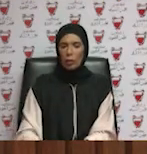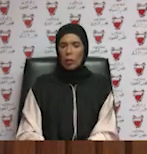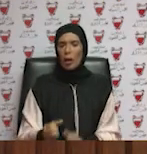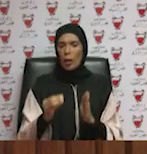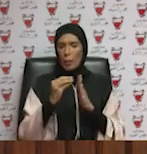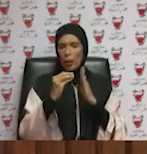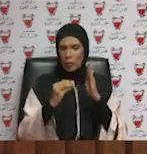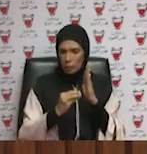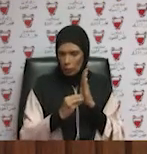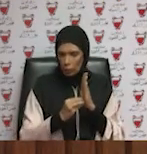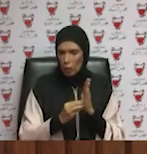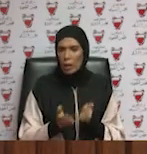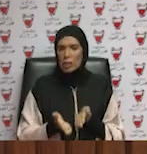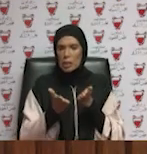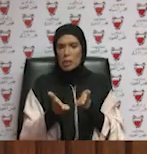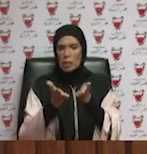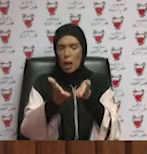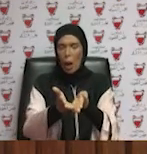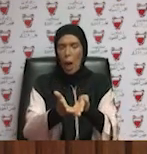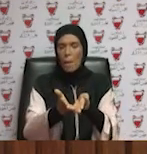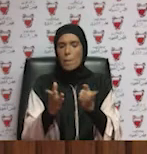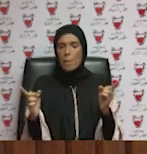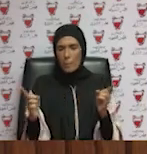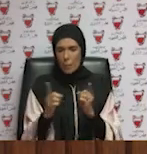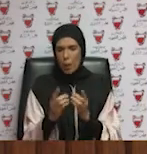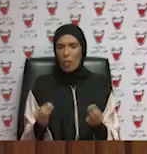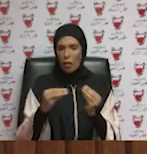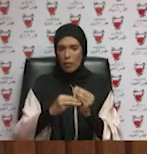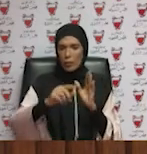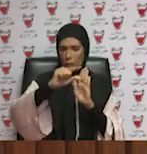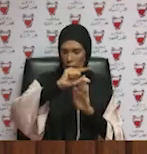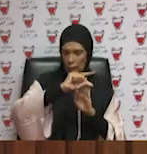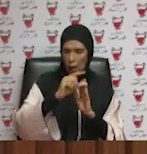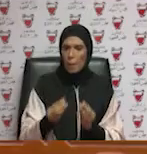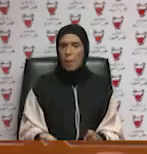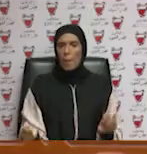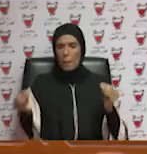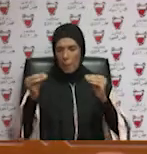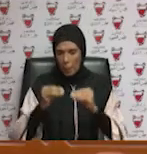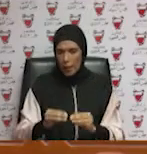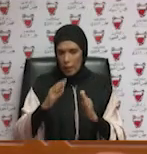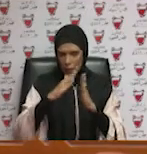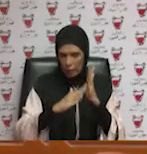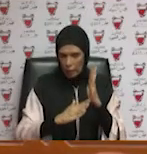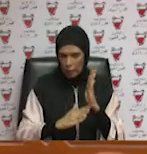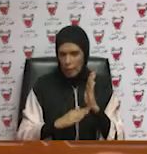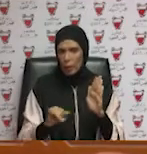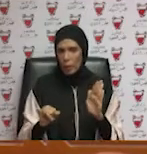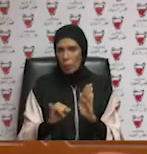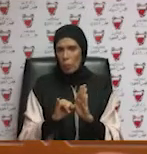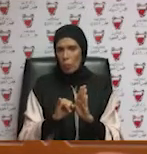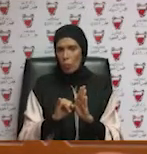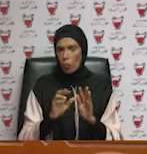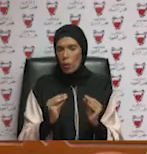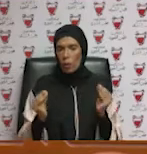التسجيل والسلامة الخاصة بالسفن الصغيرة أضفناها في الديباجة، وأضفنا أيضا لنص المادة المعدلة التي